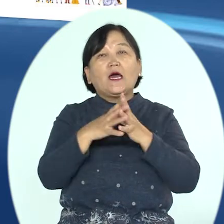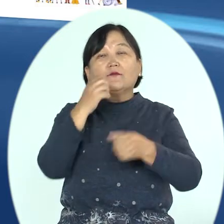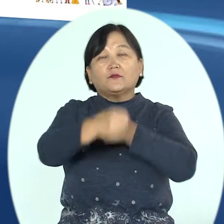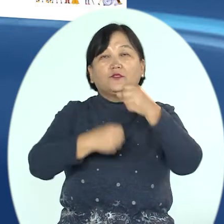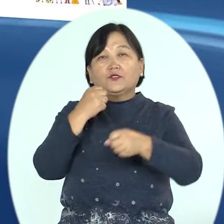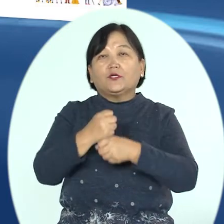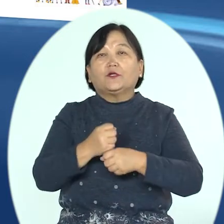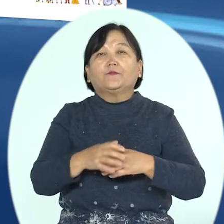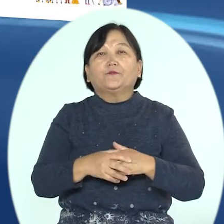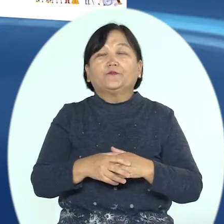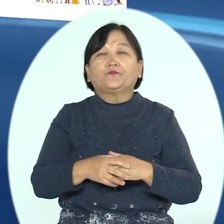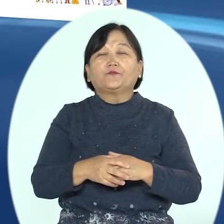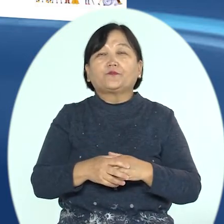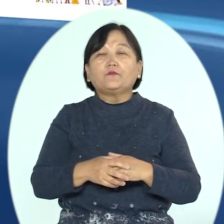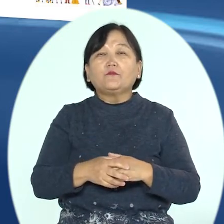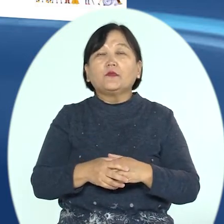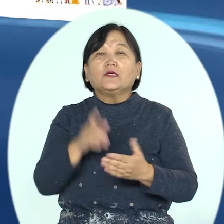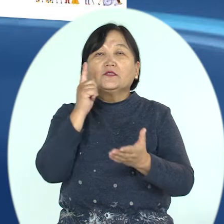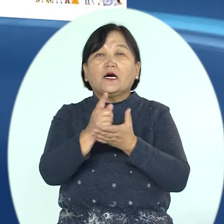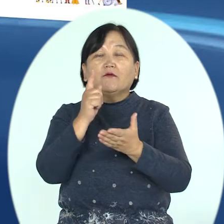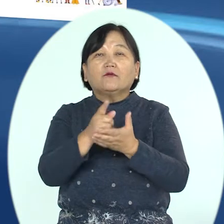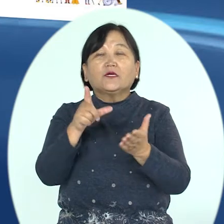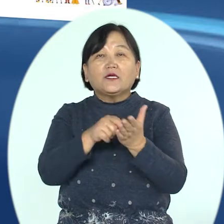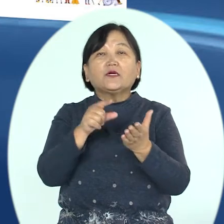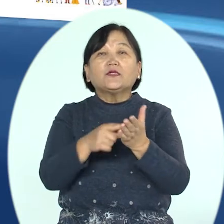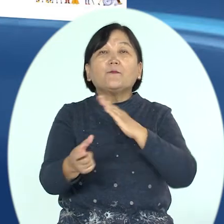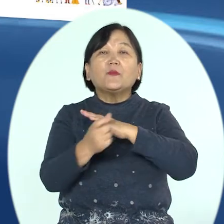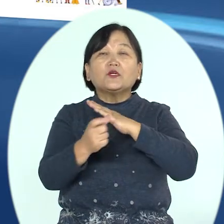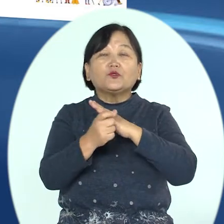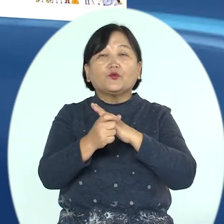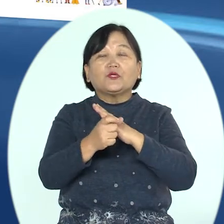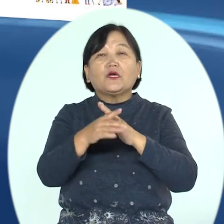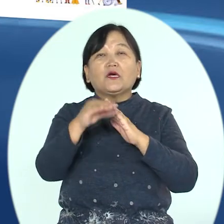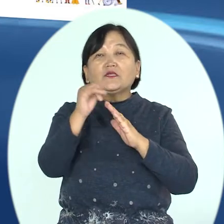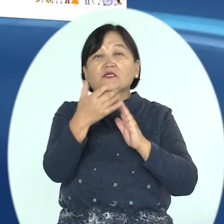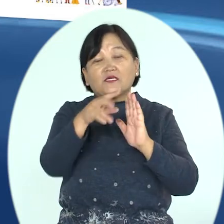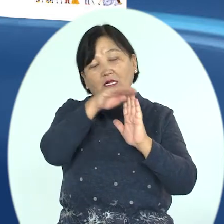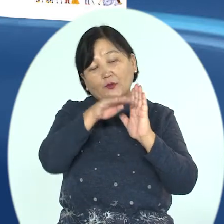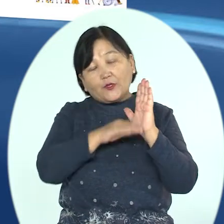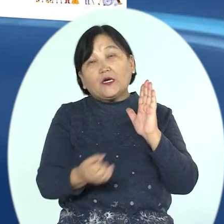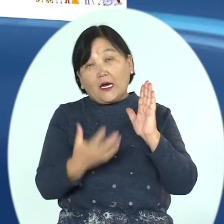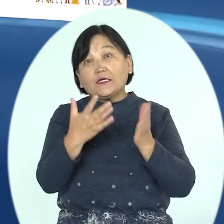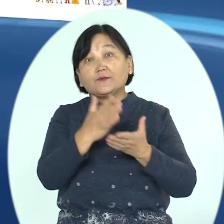жилд нэг шаардлагатай мэрэгжлийн чагсалтыг гаргаж ирсэн байлаа. Энэ дээр бол